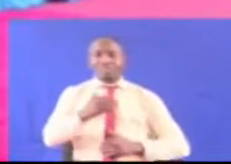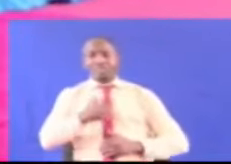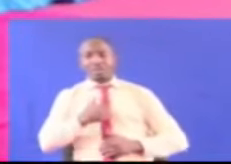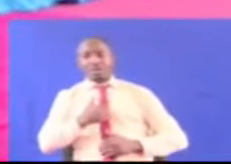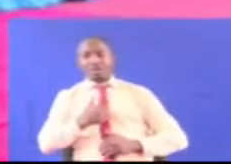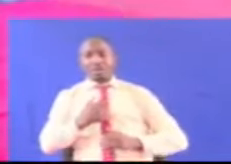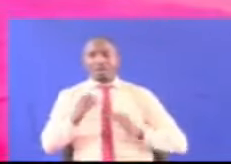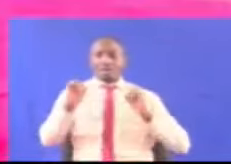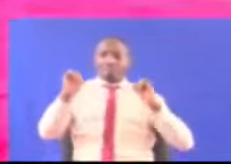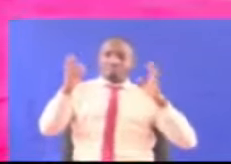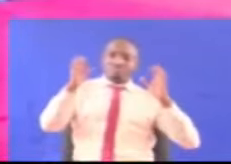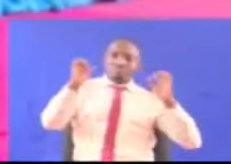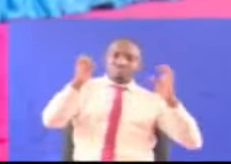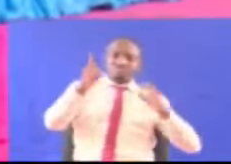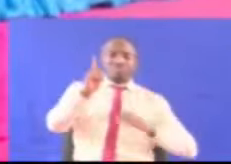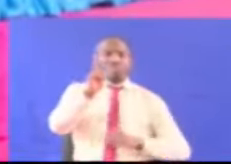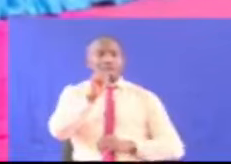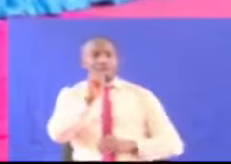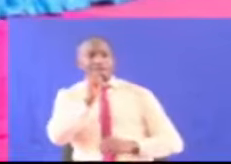anapendwa na wengi mama